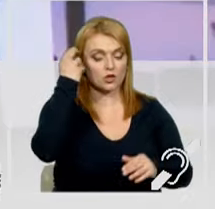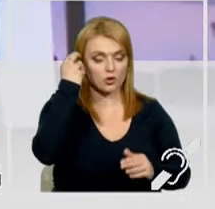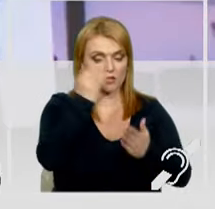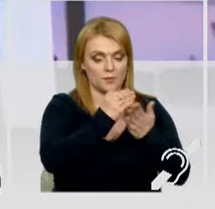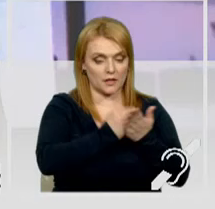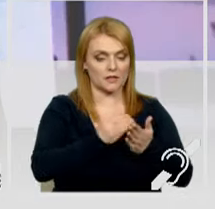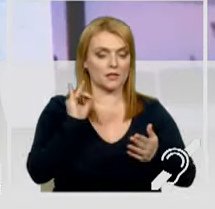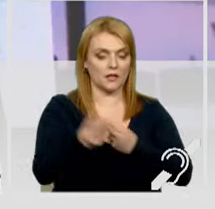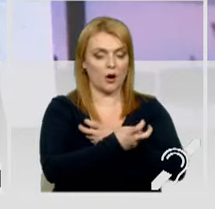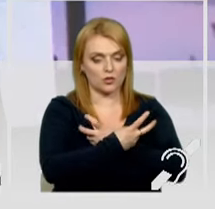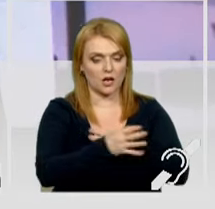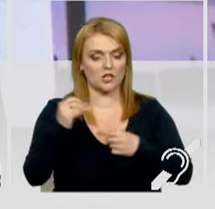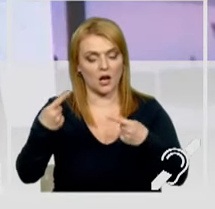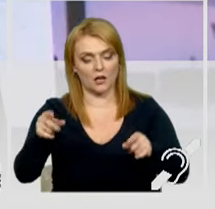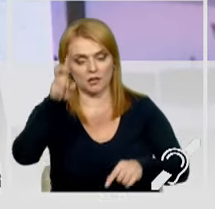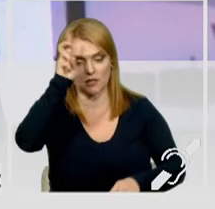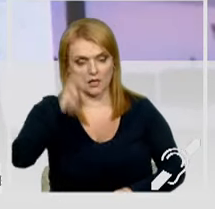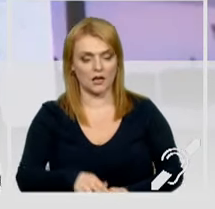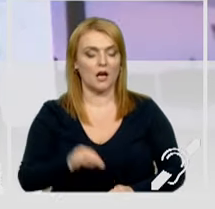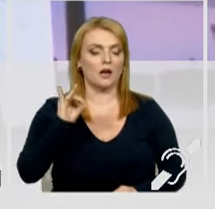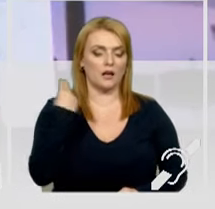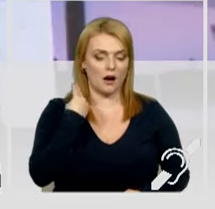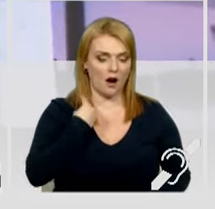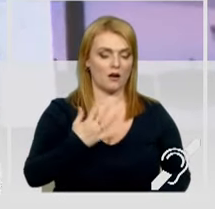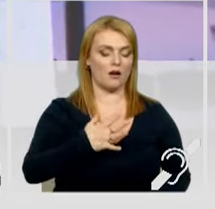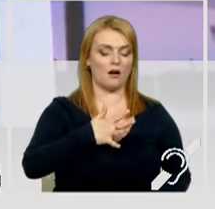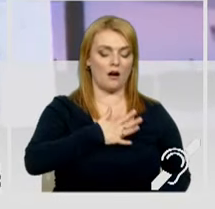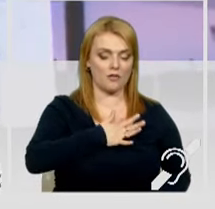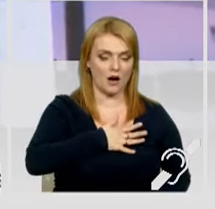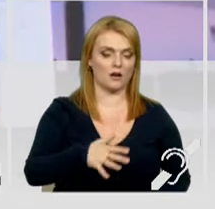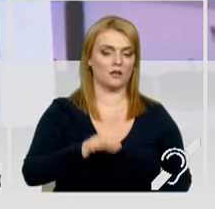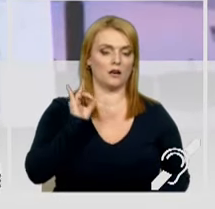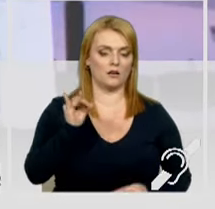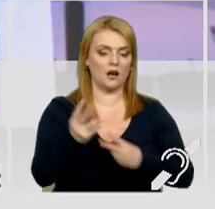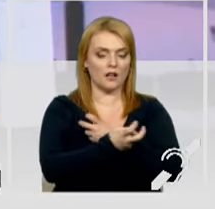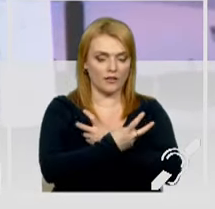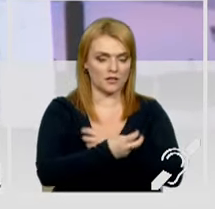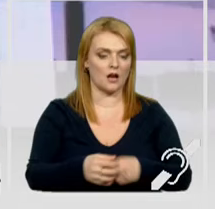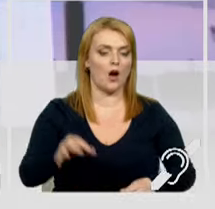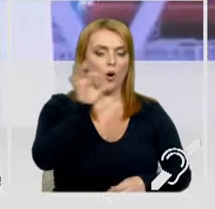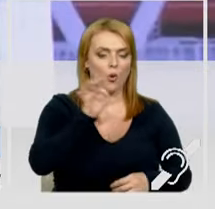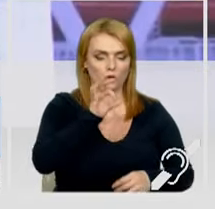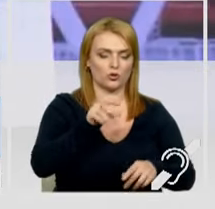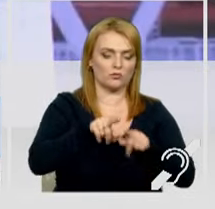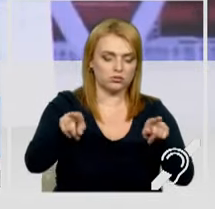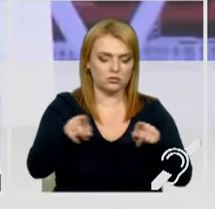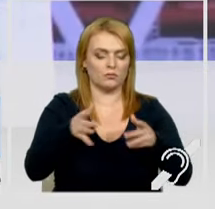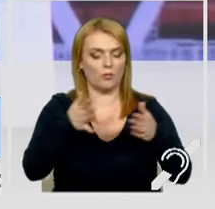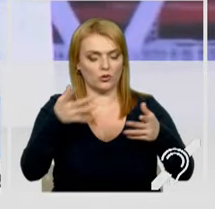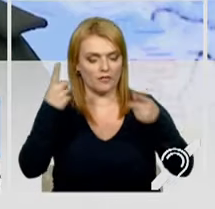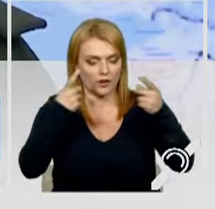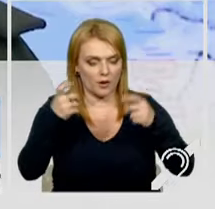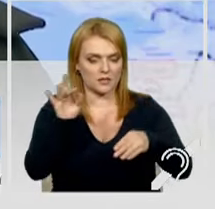lista de sancțiuni a Uniunii Europene Marii Britanii Canadei și Elveției pentru răspândirea de informații false cu privire la